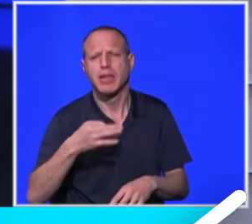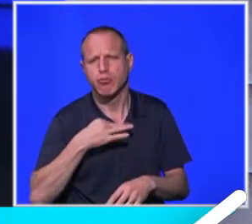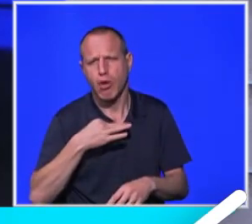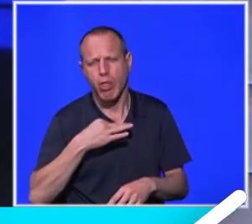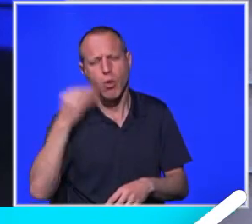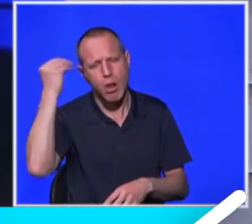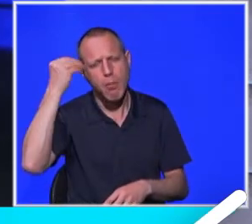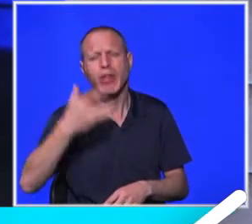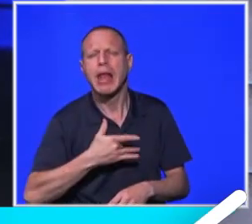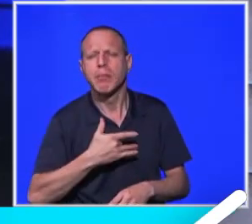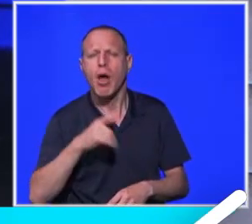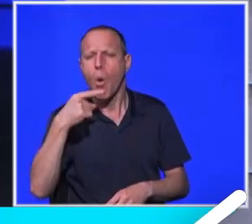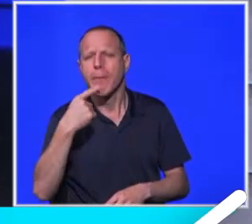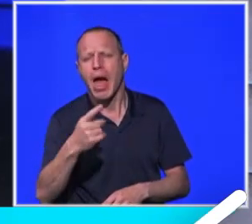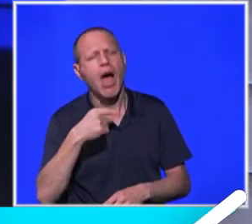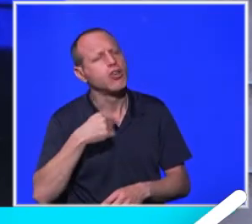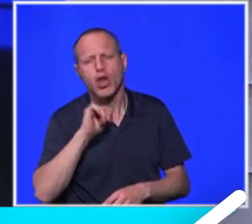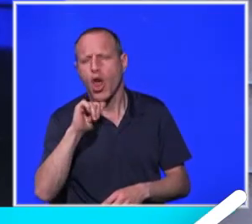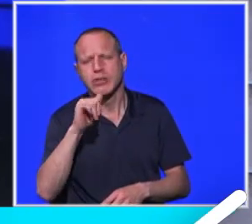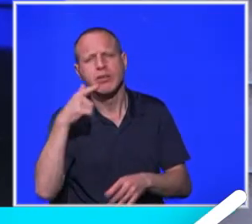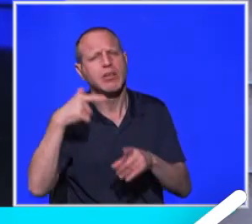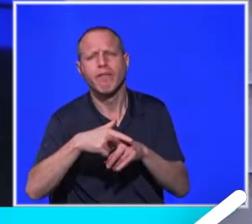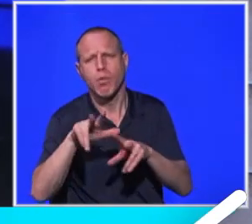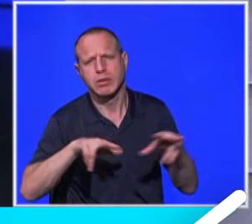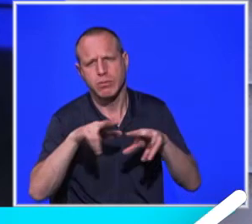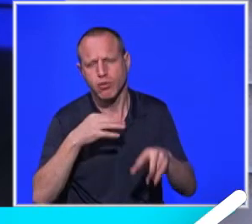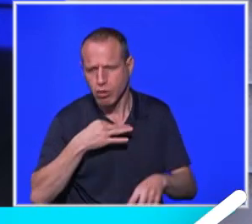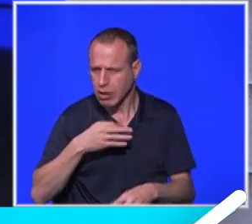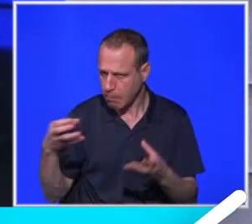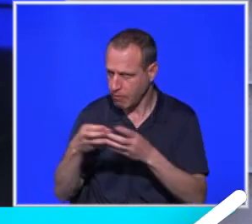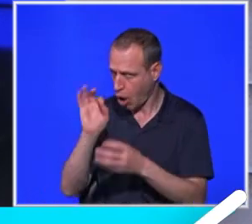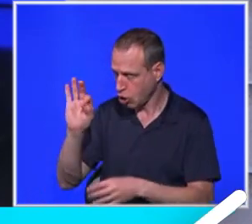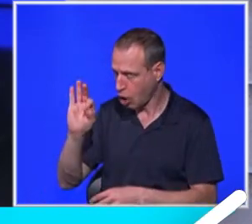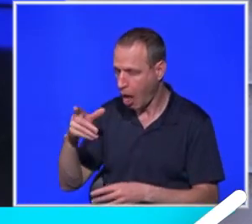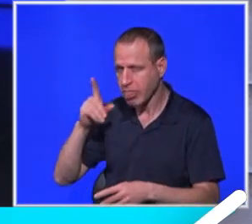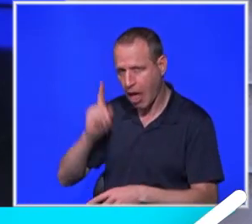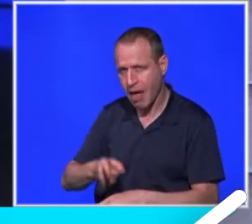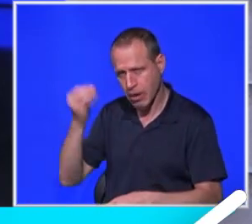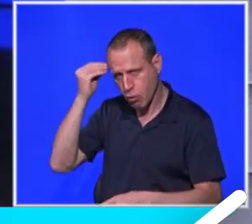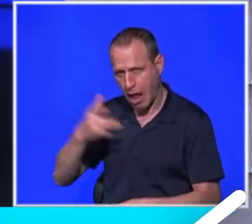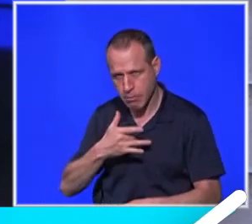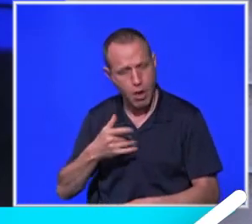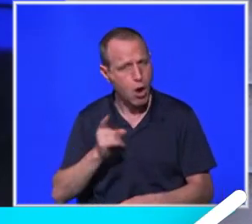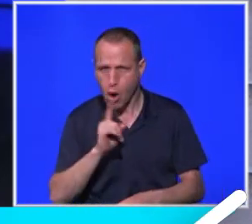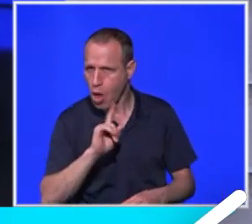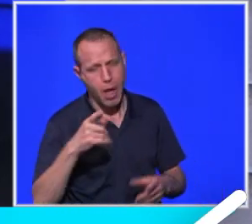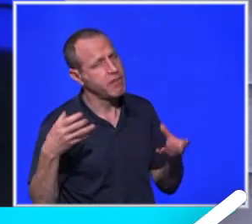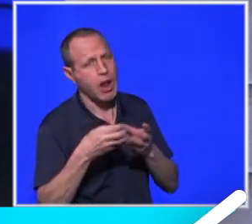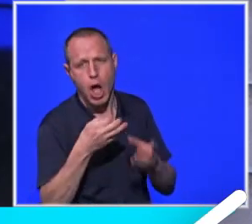שיתערבו בציבור שלי, אני לא מתערב לציבור חרדי. המפלגה שלך תחייב לימודי ליבה? המפלגה שלי לא תחייב. המפלגה